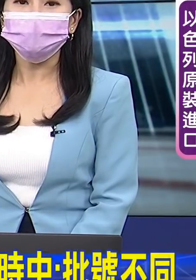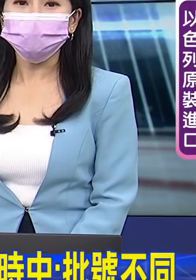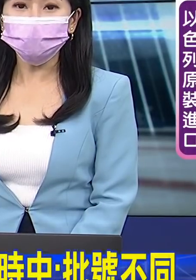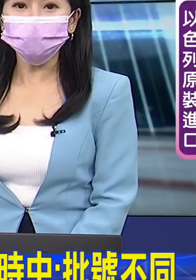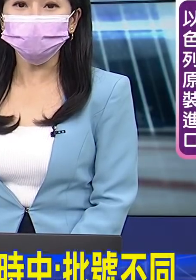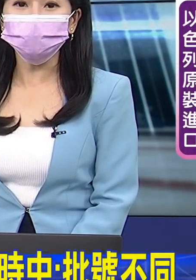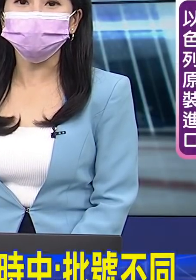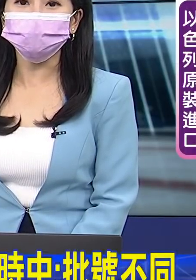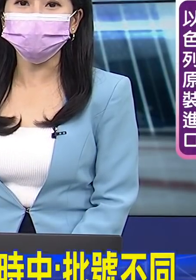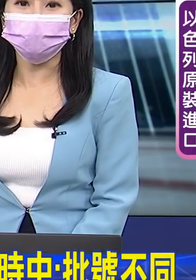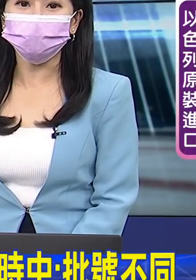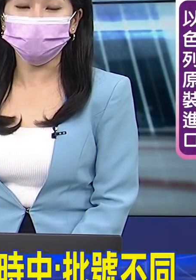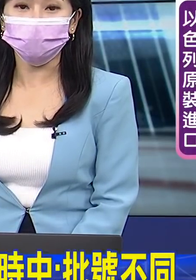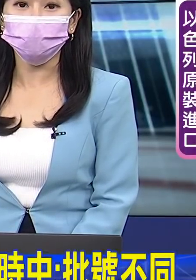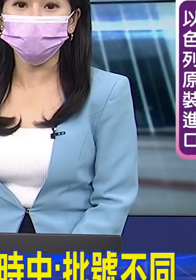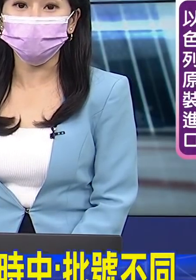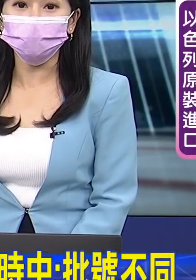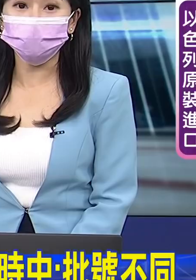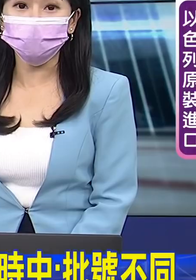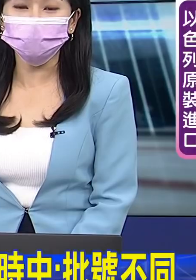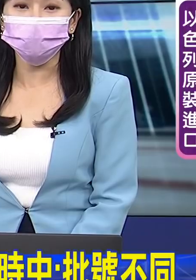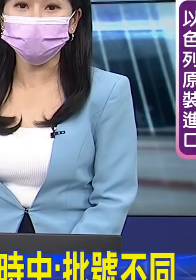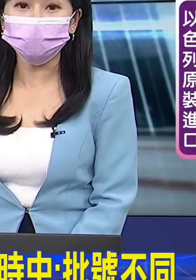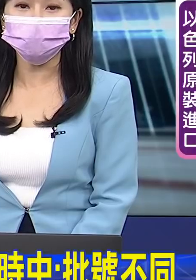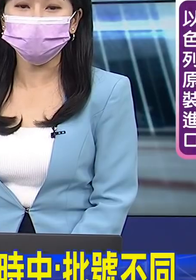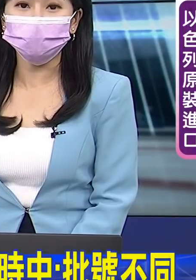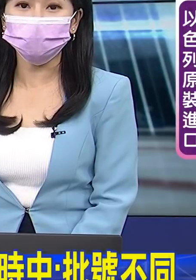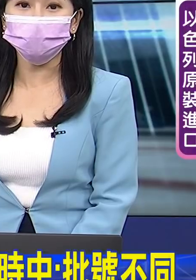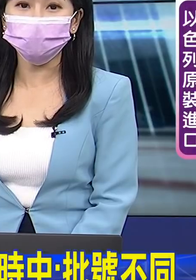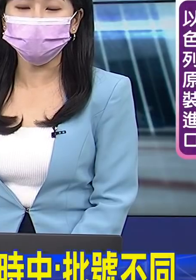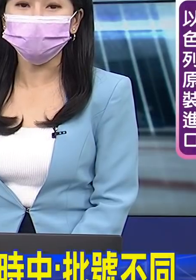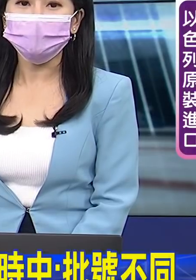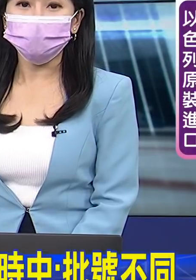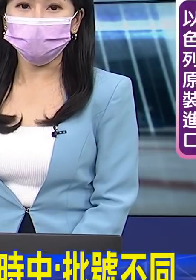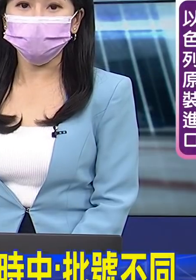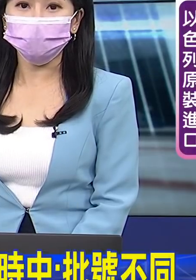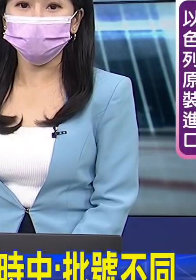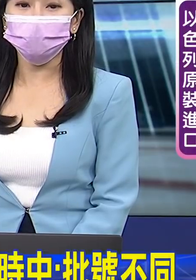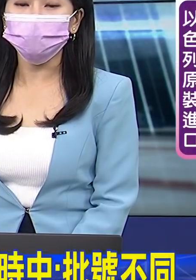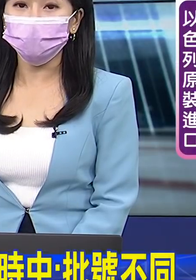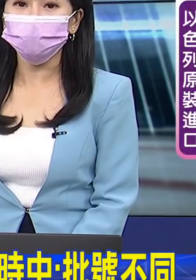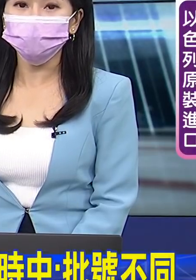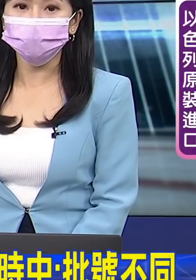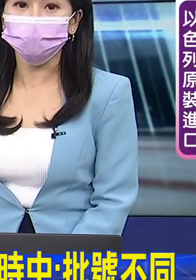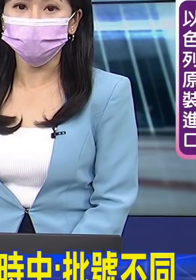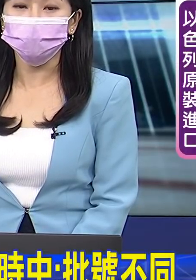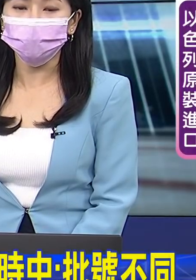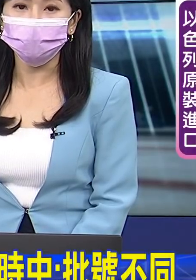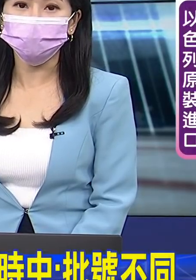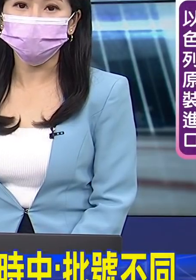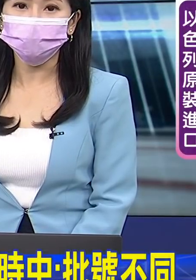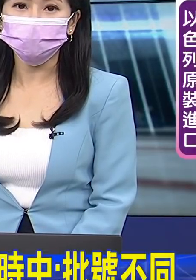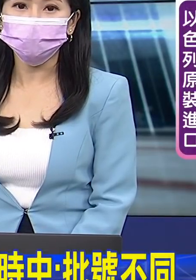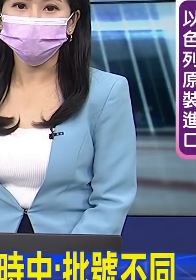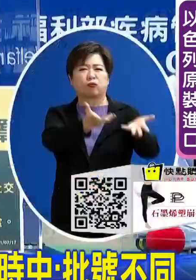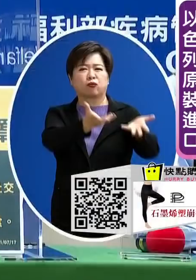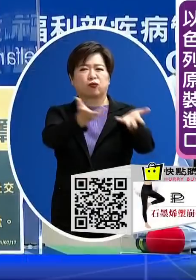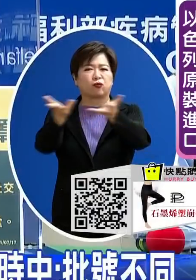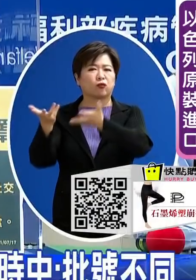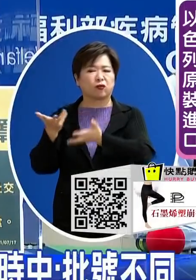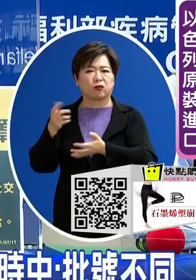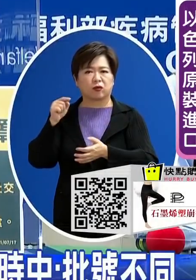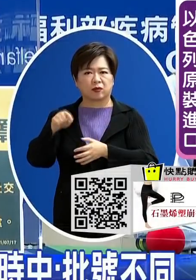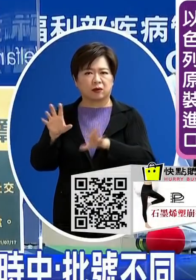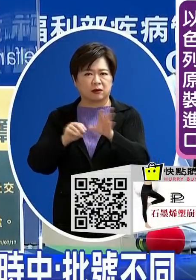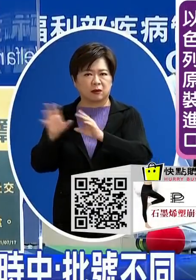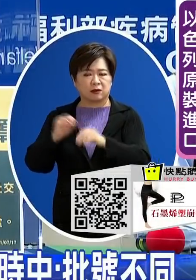露。但是近来台湾的原液批号是103061，两批完全无关。 资